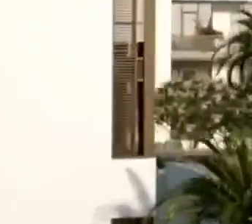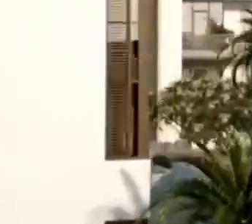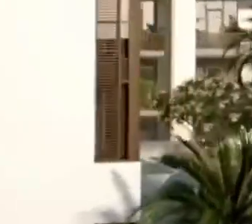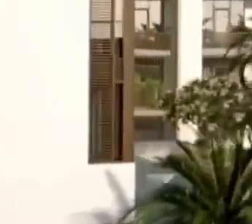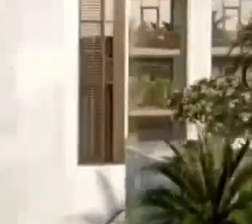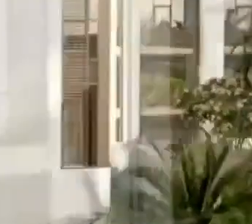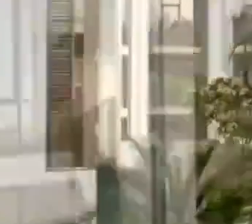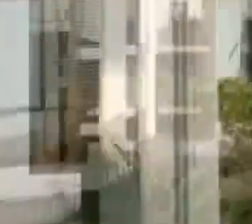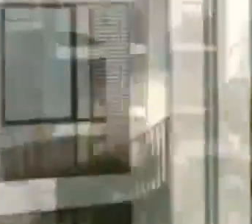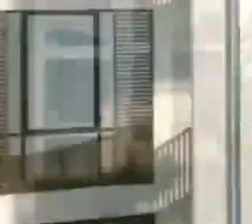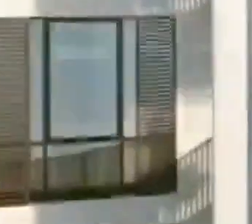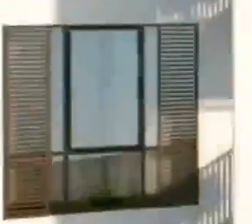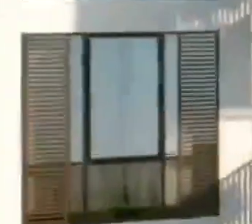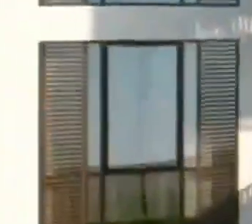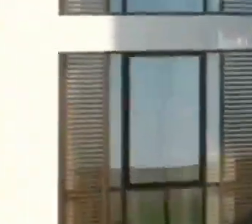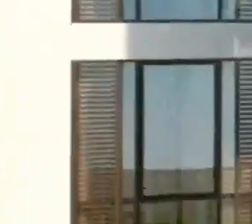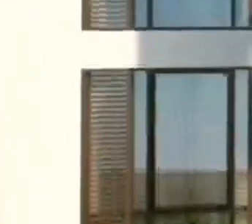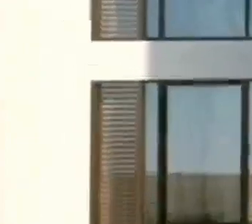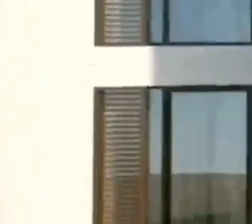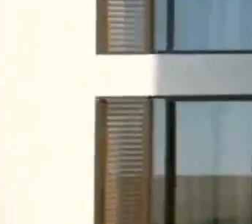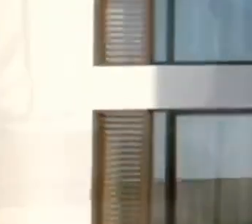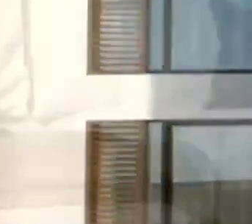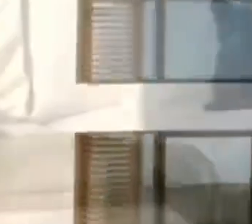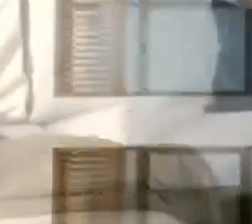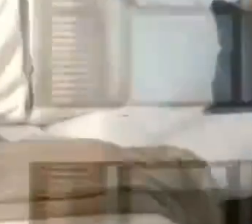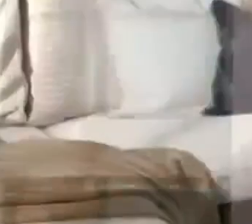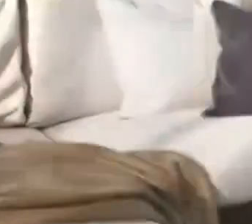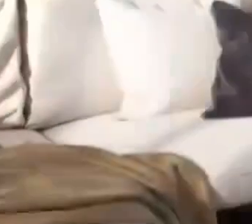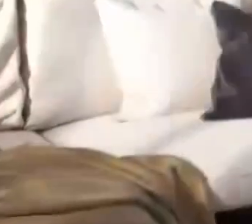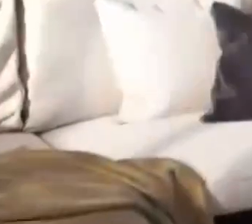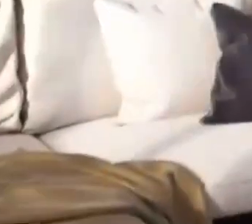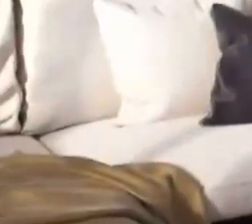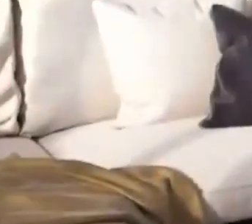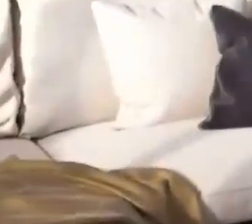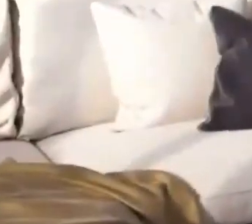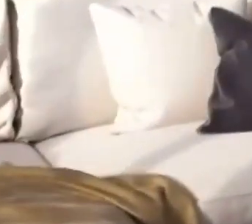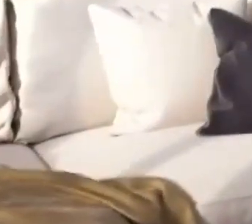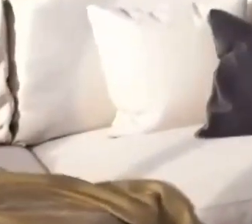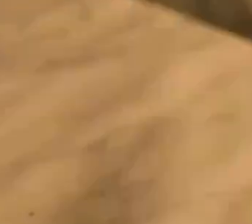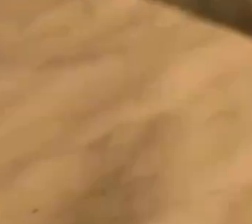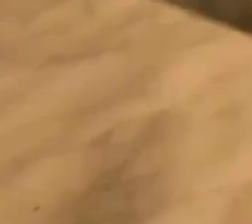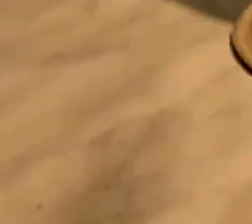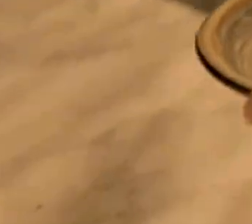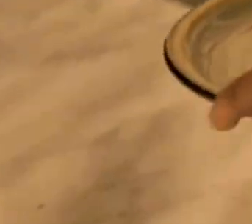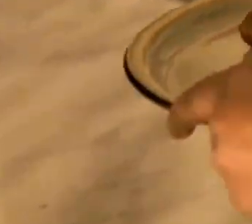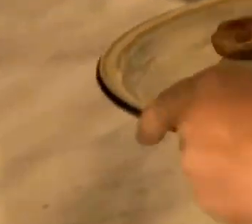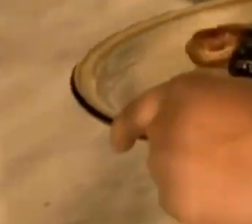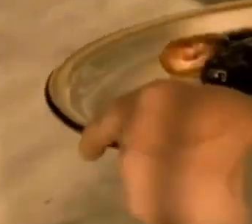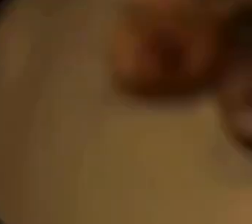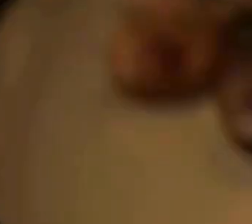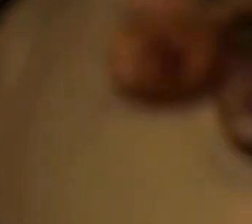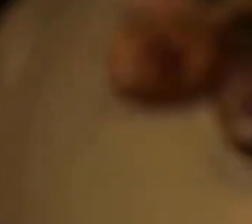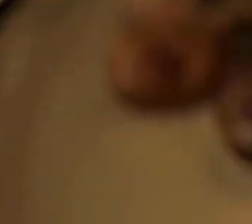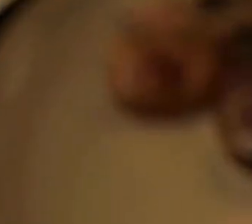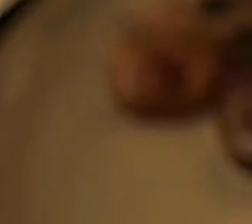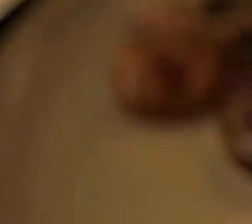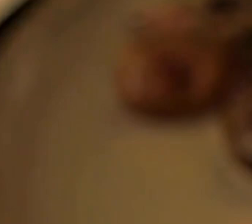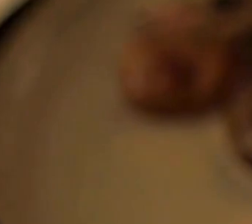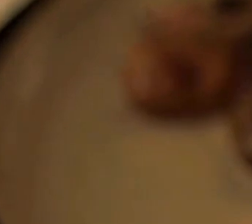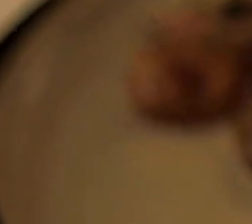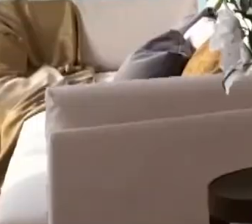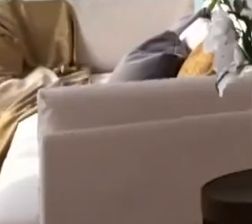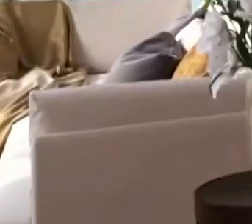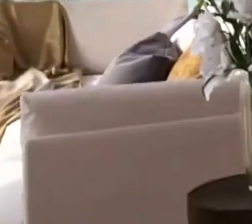بيت يعكس شخصيتي ويملأ أيامي دلال ويسهل حياتي بخدمات كثيرة مثل الضيافة